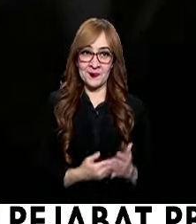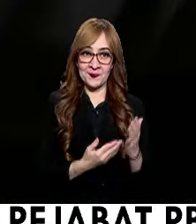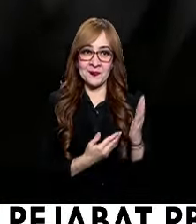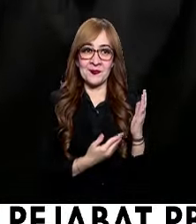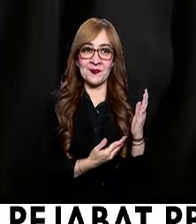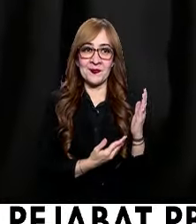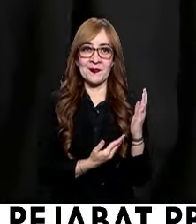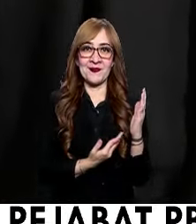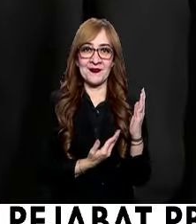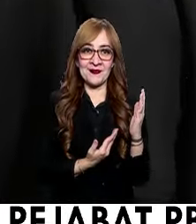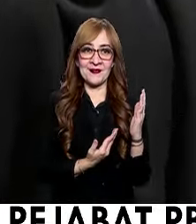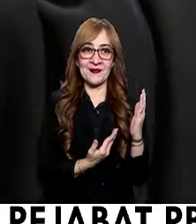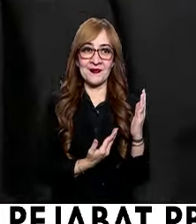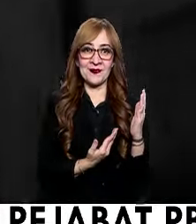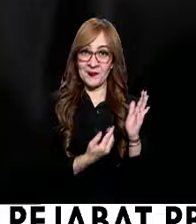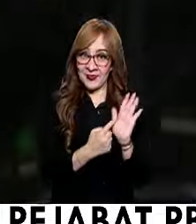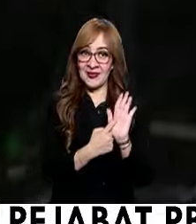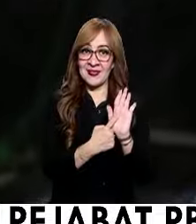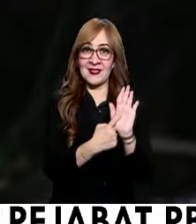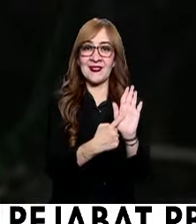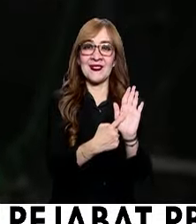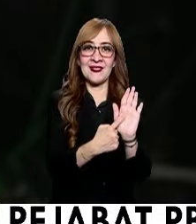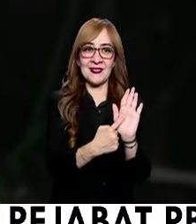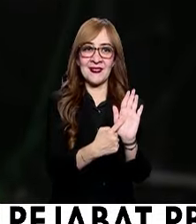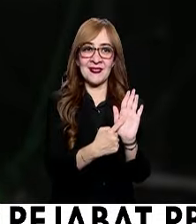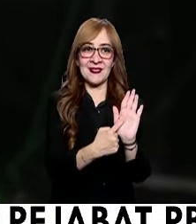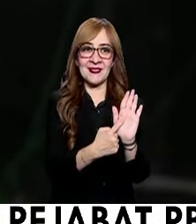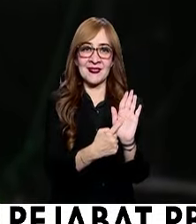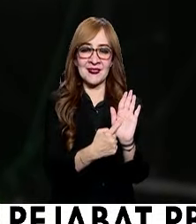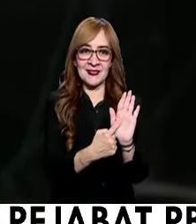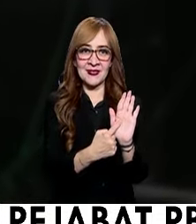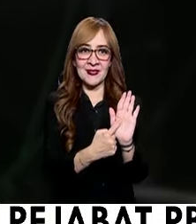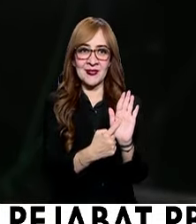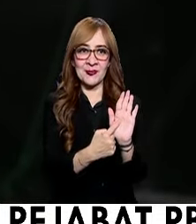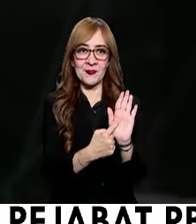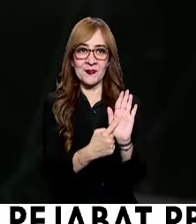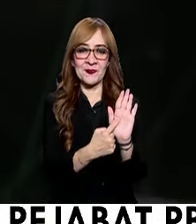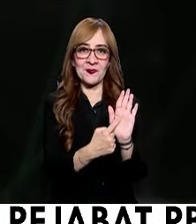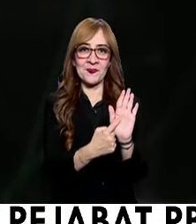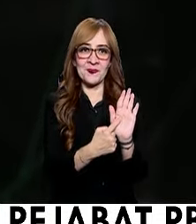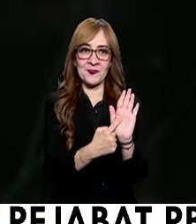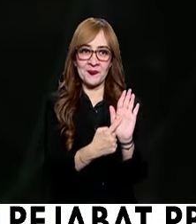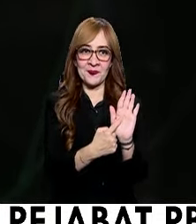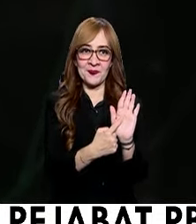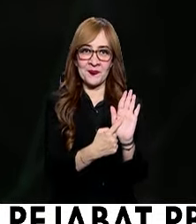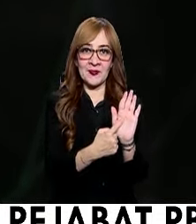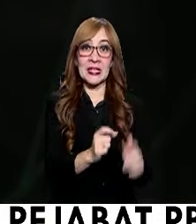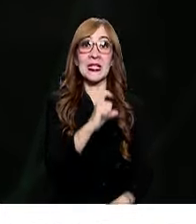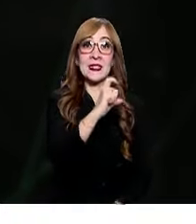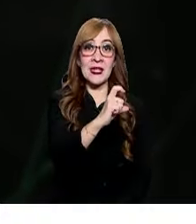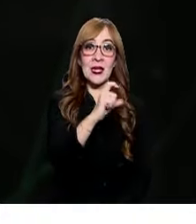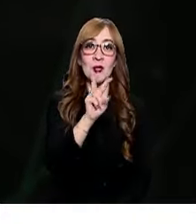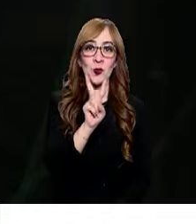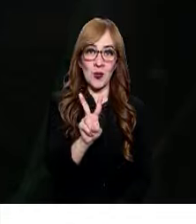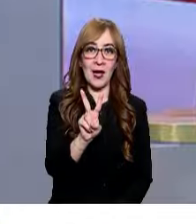ditunjukkan ke arah paslon ke arah kami selaku moderator dan juga ke arah kamera C2